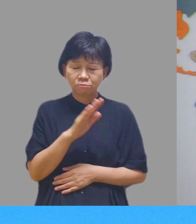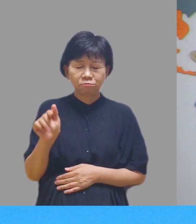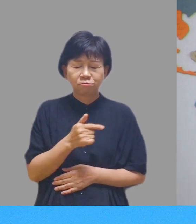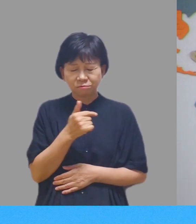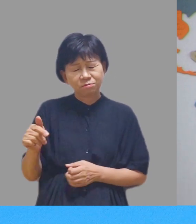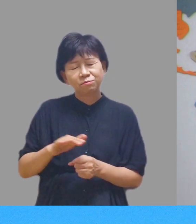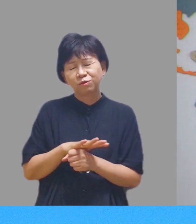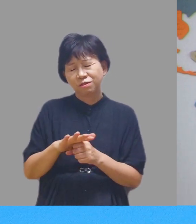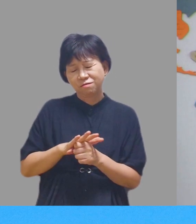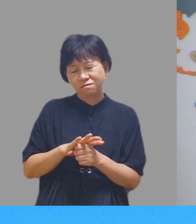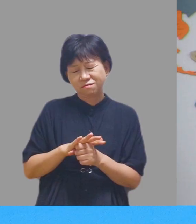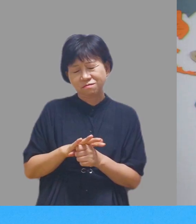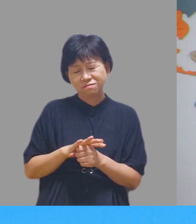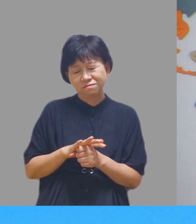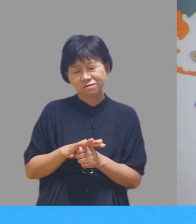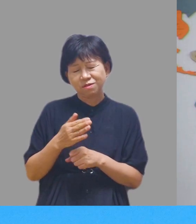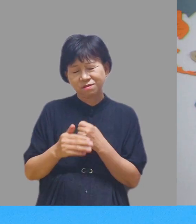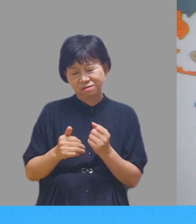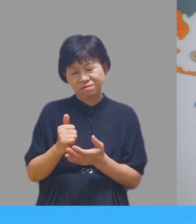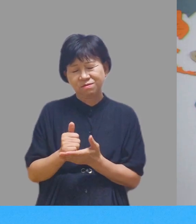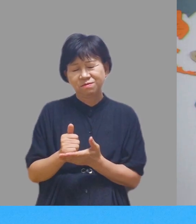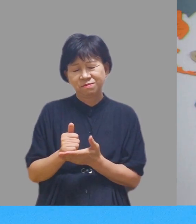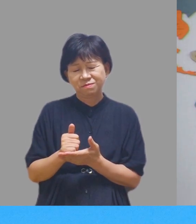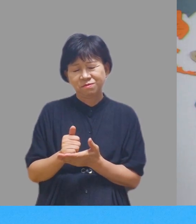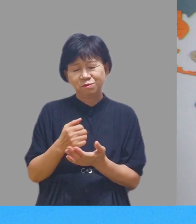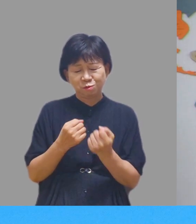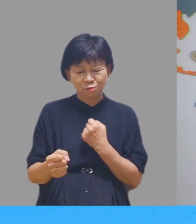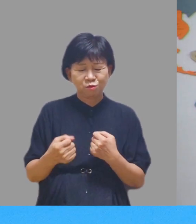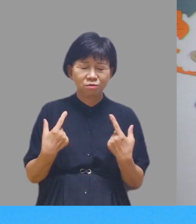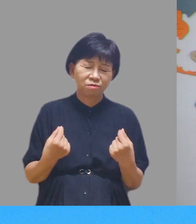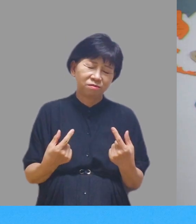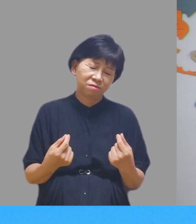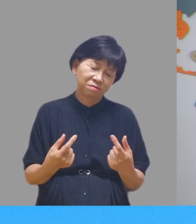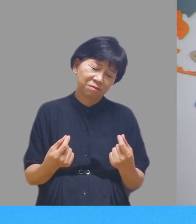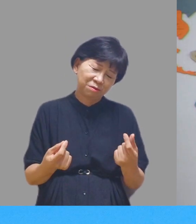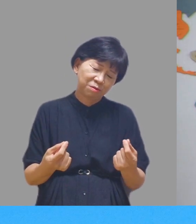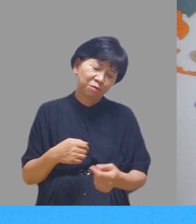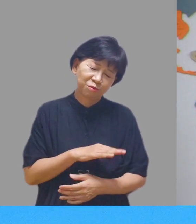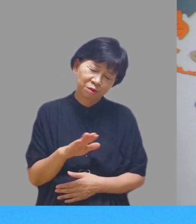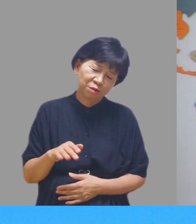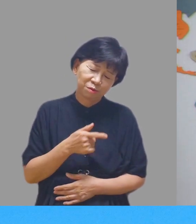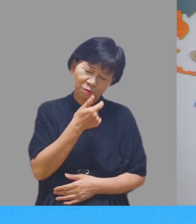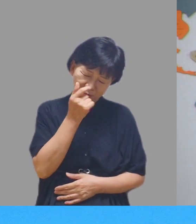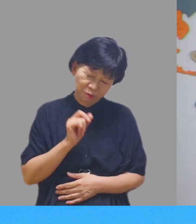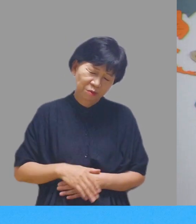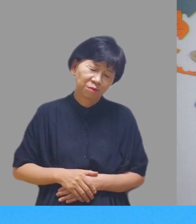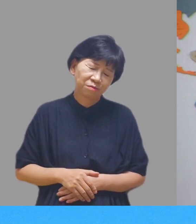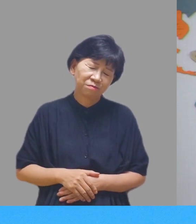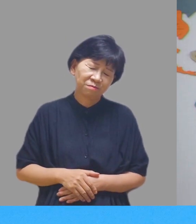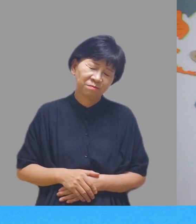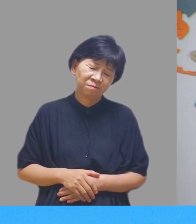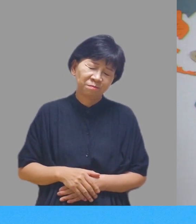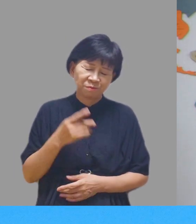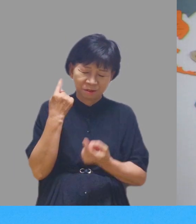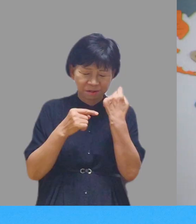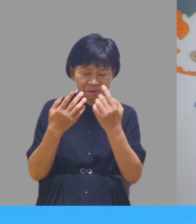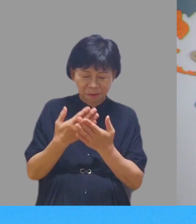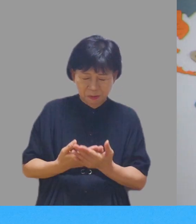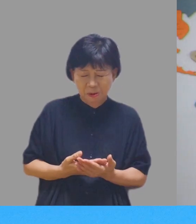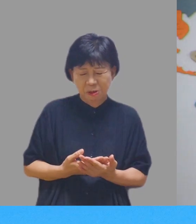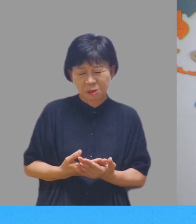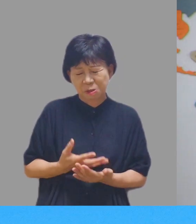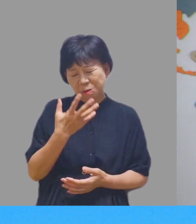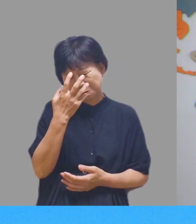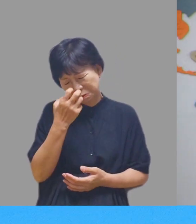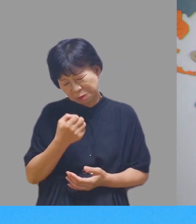많이 사랑하시는데 우리는 여전히 신앙의 걸음마를 떼고 있습니다. 속상하다고, 상처받았다고,